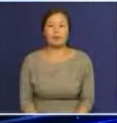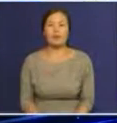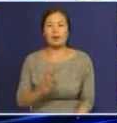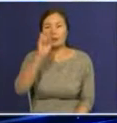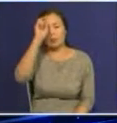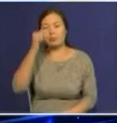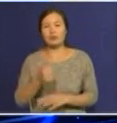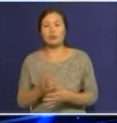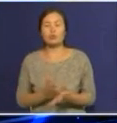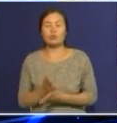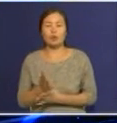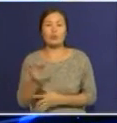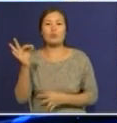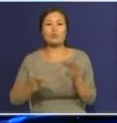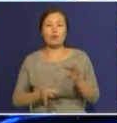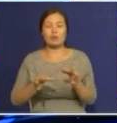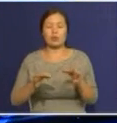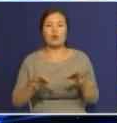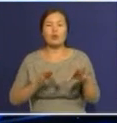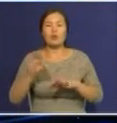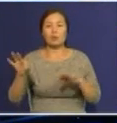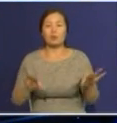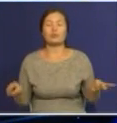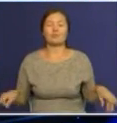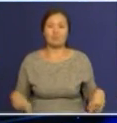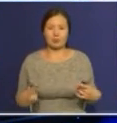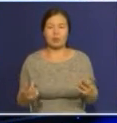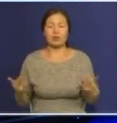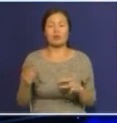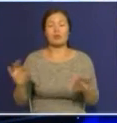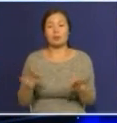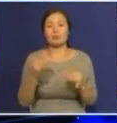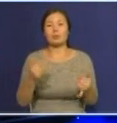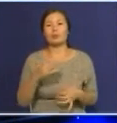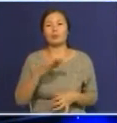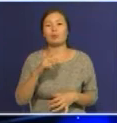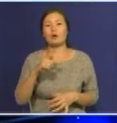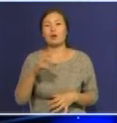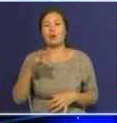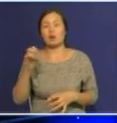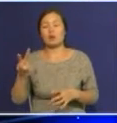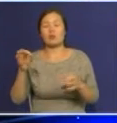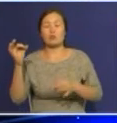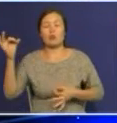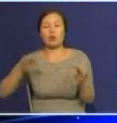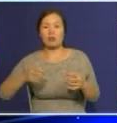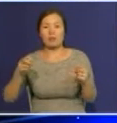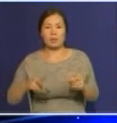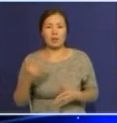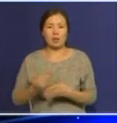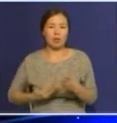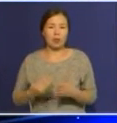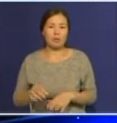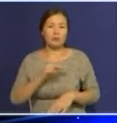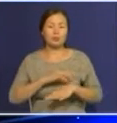Елбасы жолдауында сот жүйесін одан әрі жаңғырту қажеттігіне тоқталды. Бүгін Түпқараған ауданының сотының мамандары халыққа түсіндіру